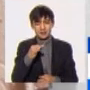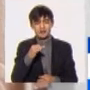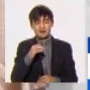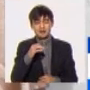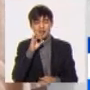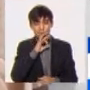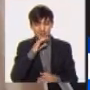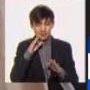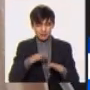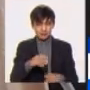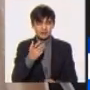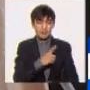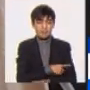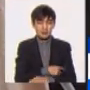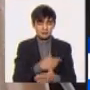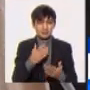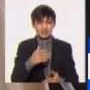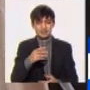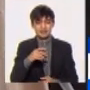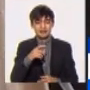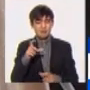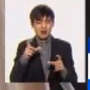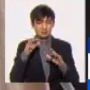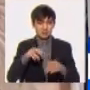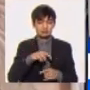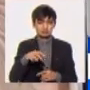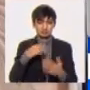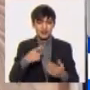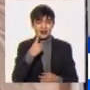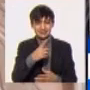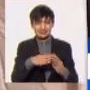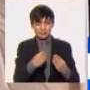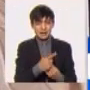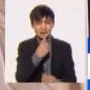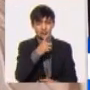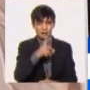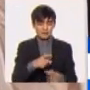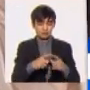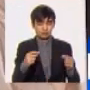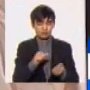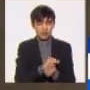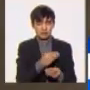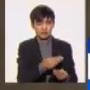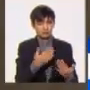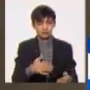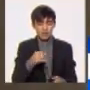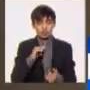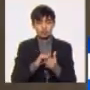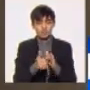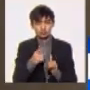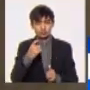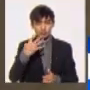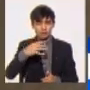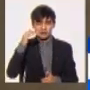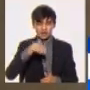банкке, медицина мекемелеріне және азық түлік алу үшін ғана. Әр отбасына бір рұқсат қағаз беріледі. Ал Өскеменде мұндай 140 мың карта